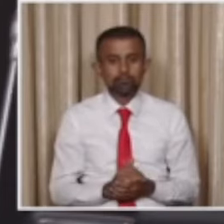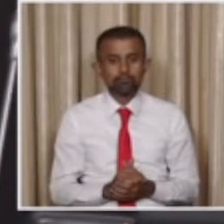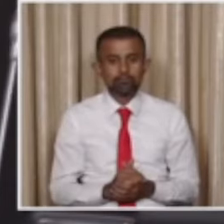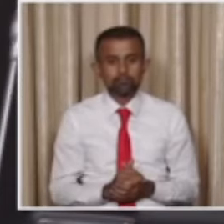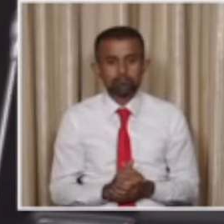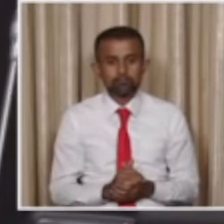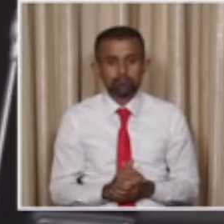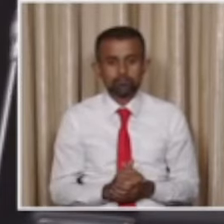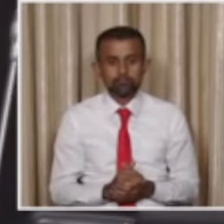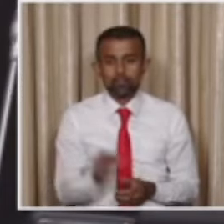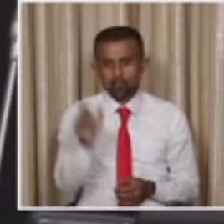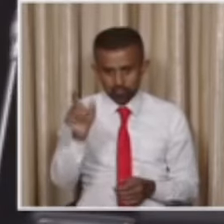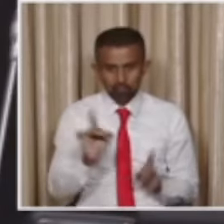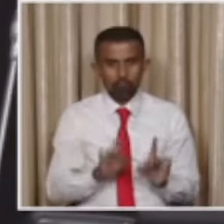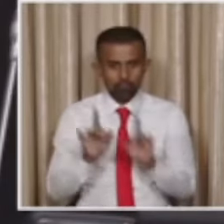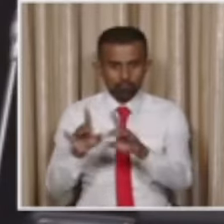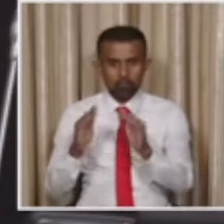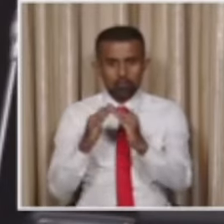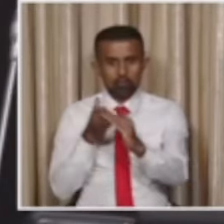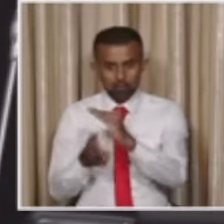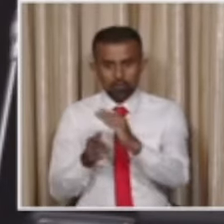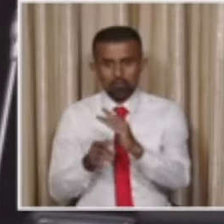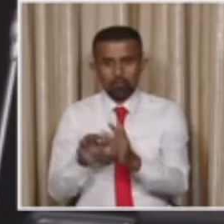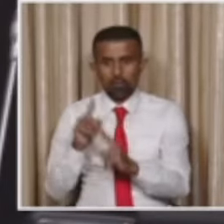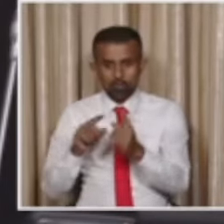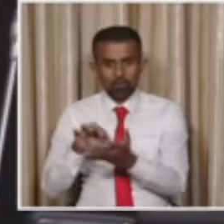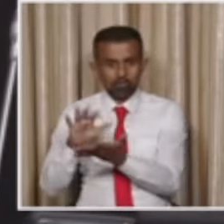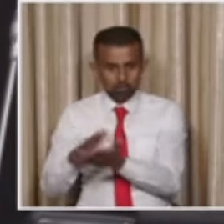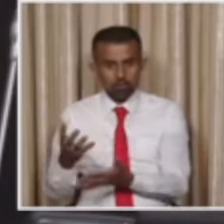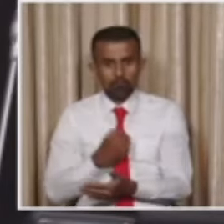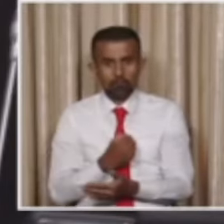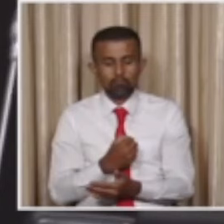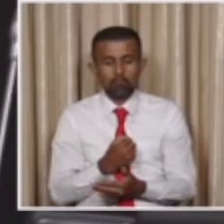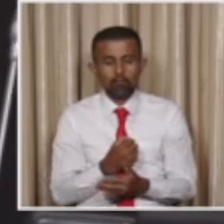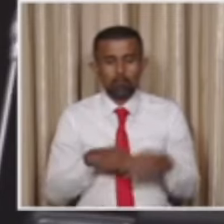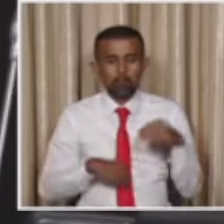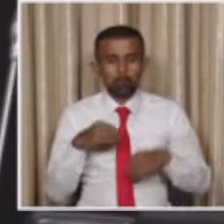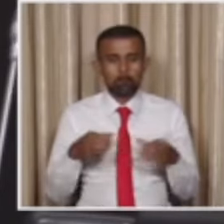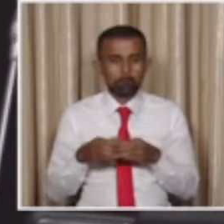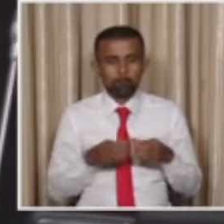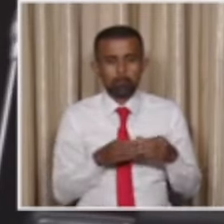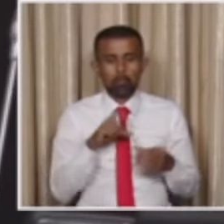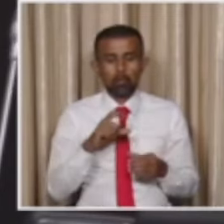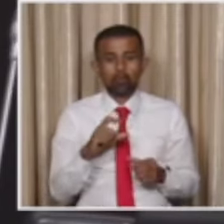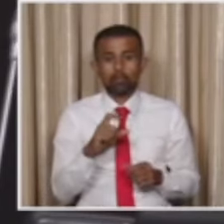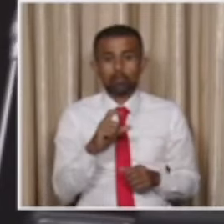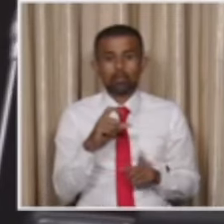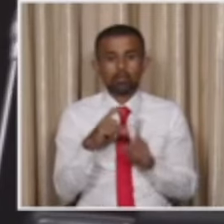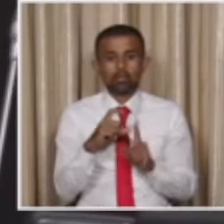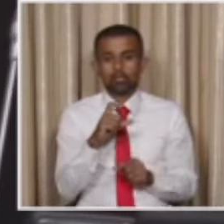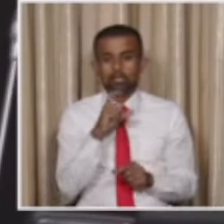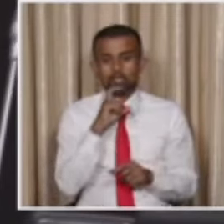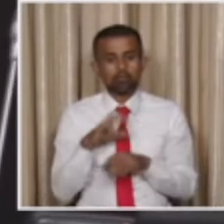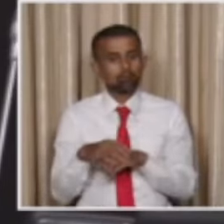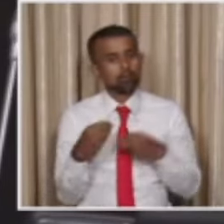ඒක තමයි ඉතින් ඔබතුමාට ඒ විදිහටනේ චේම්බර් එකේ ගිහිල්ලා ගත්තේ තීන්දුව. එහෙනම් මේ දේශපාලන පක්ෂ ටික කොළඹ දිසාධිකරණයට බාර දෙන්න ගරු